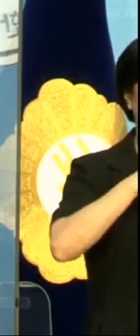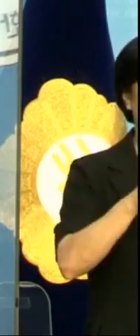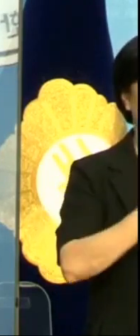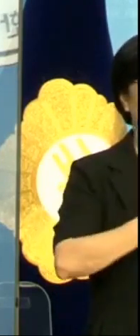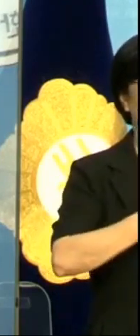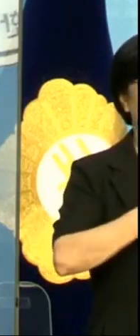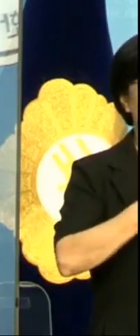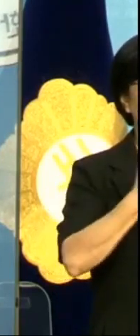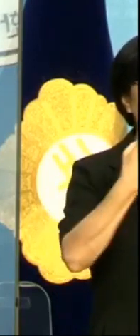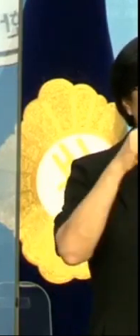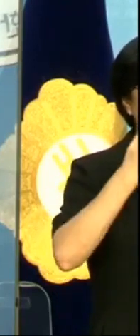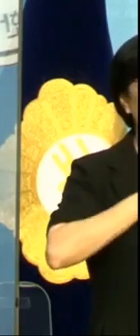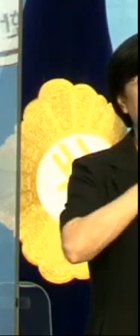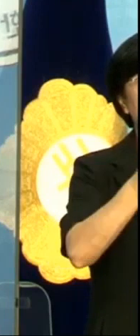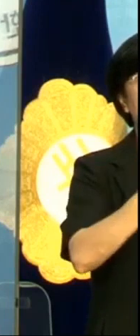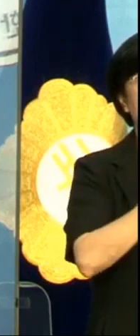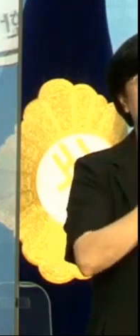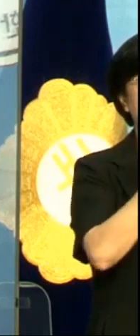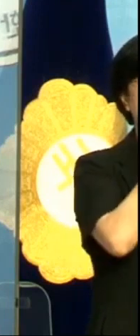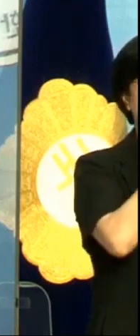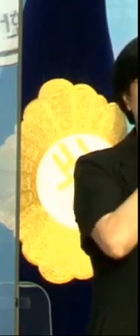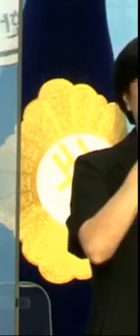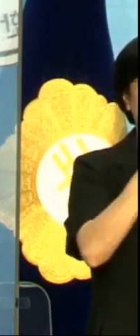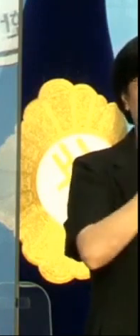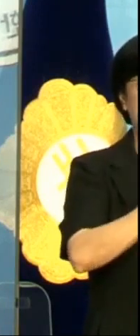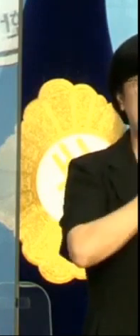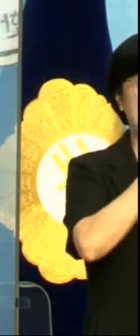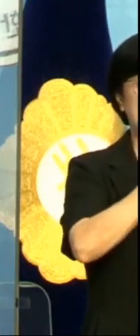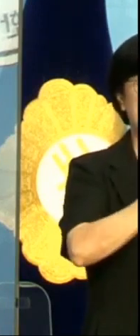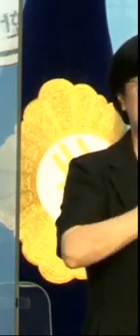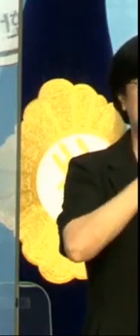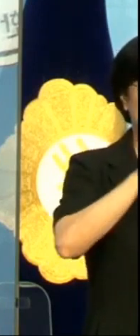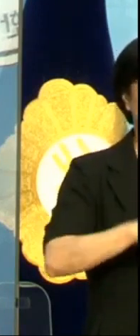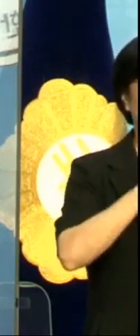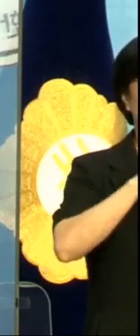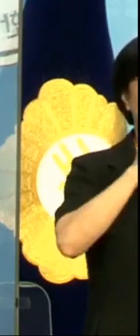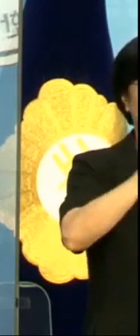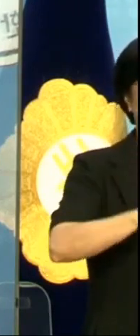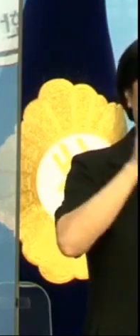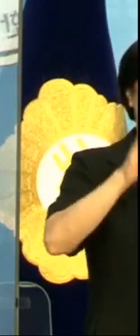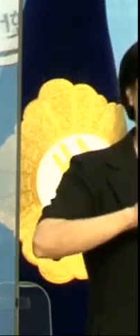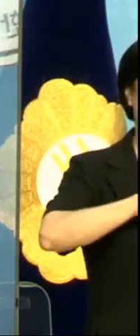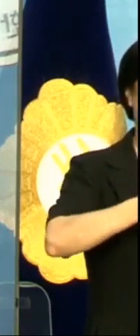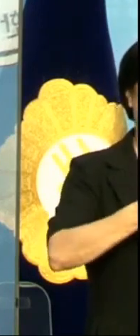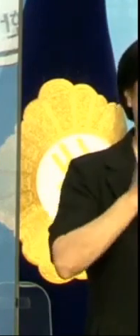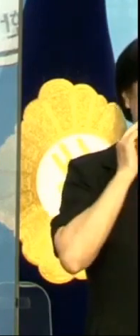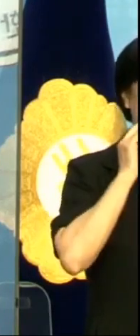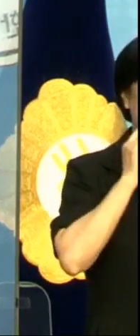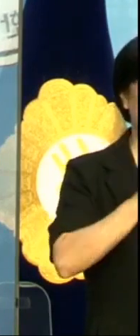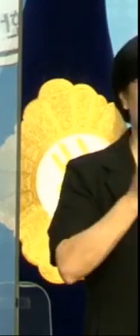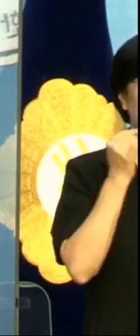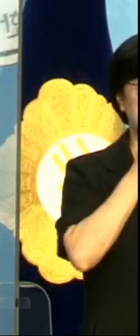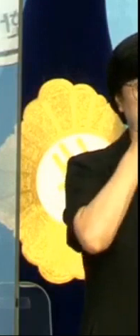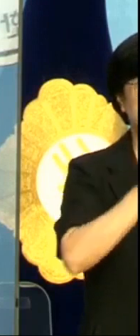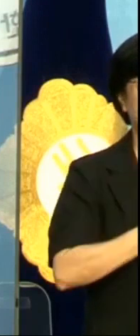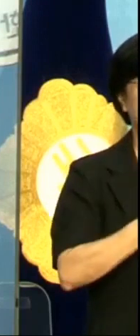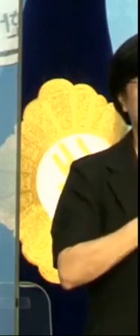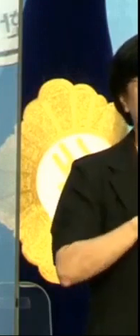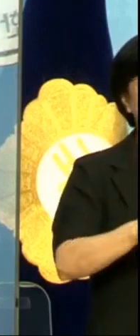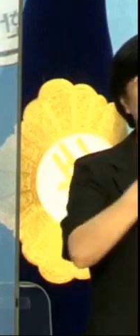징역 고의성이 있으면 5년이나 5년이 아 징역형에 처할 정도로 처벌이 강력합니다 예 충돌